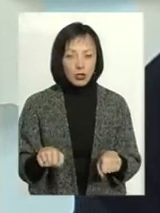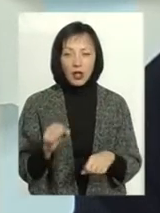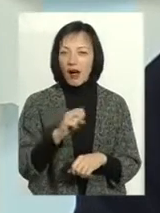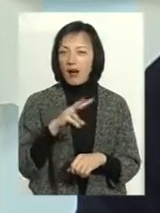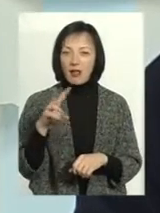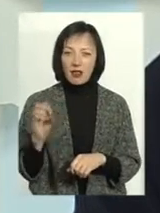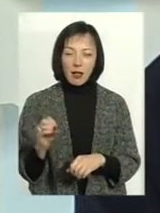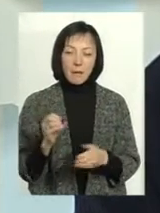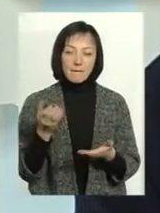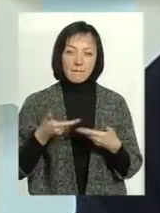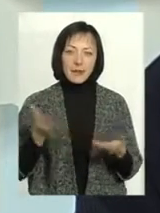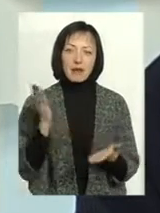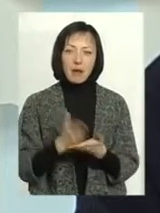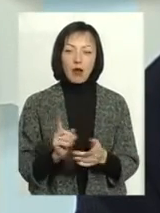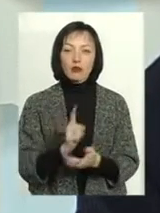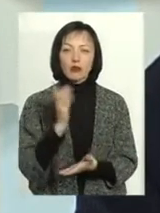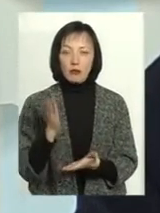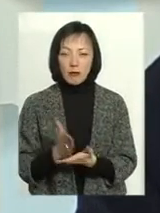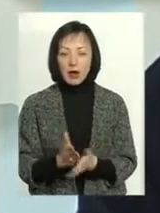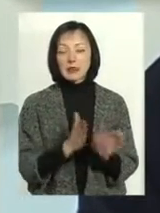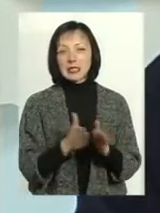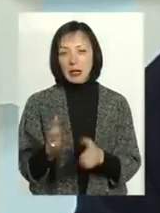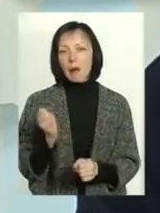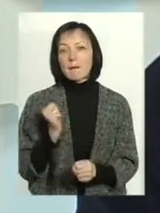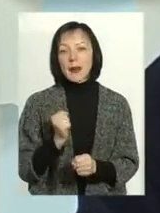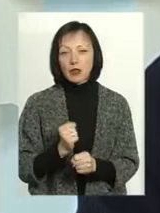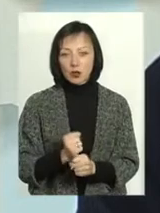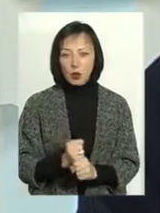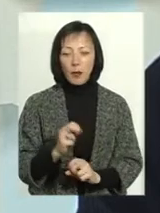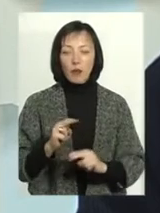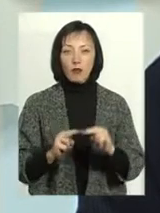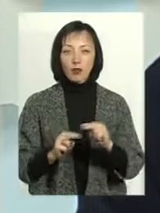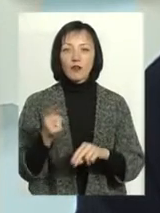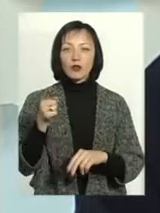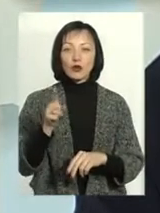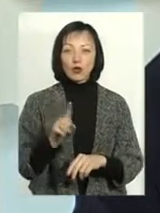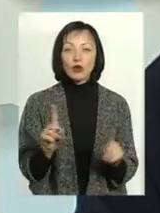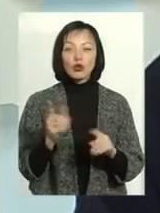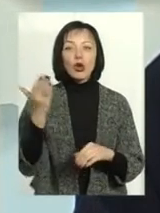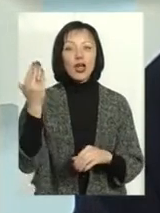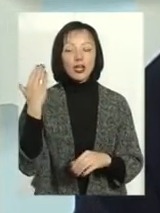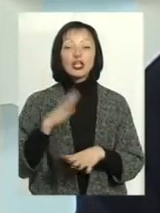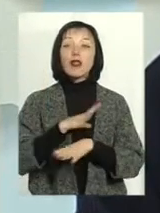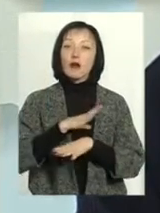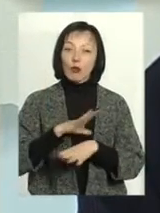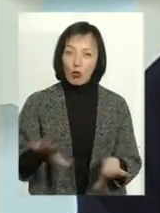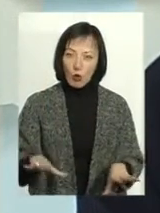Але ми маємо те, що маємо, все одно система працює і побудовано то, чого в нас раніше не